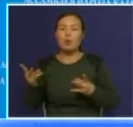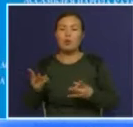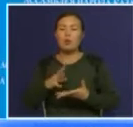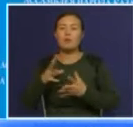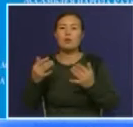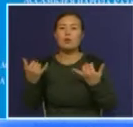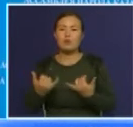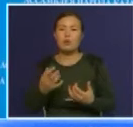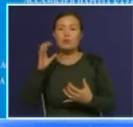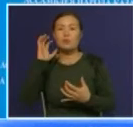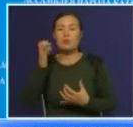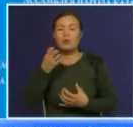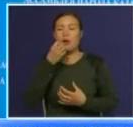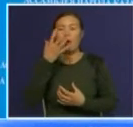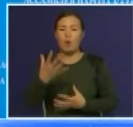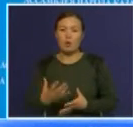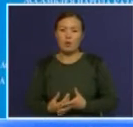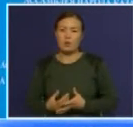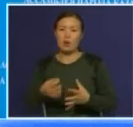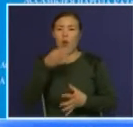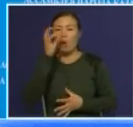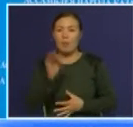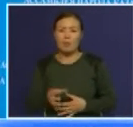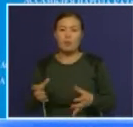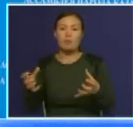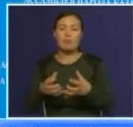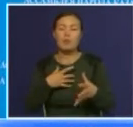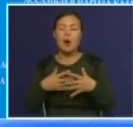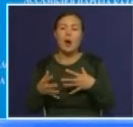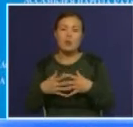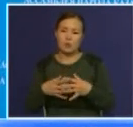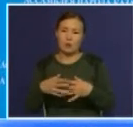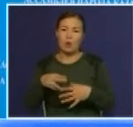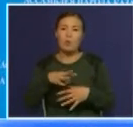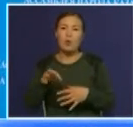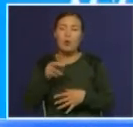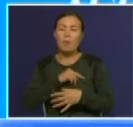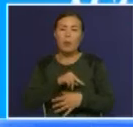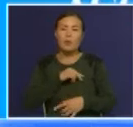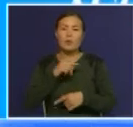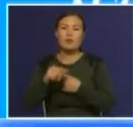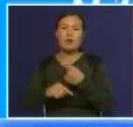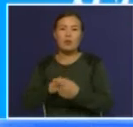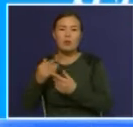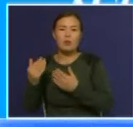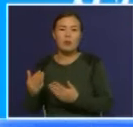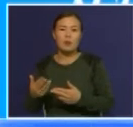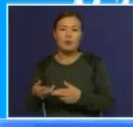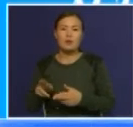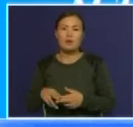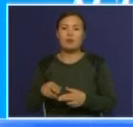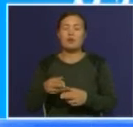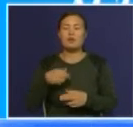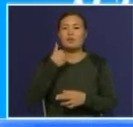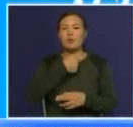сегодня серьезный, хороший опыт, практику по работе с людьми. В моем представлении, вот за эти